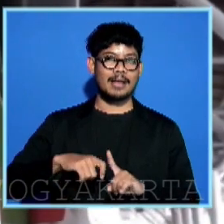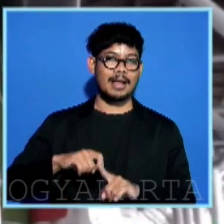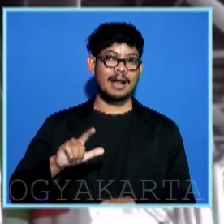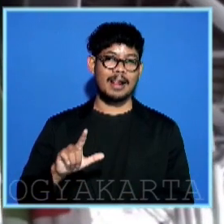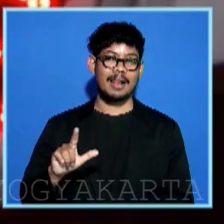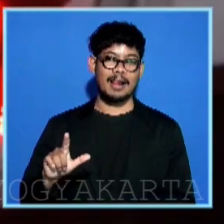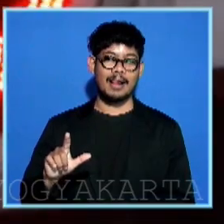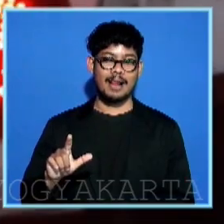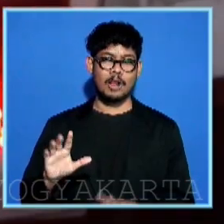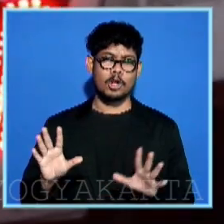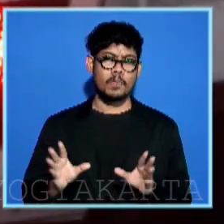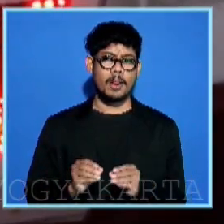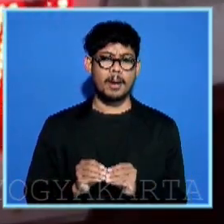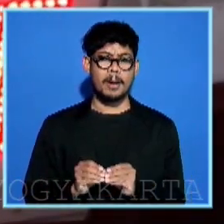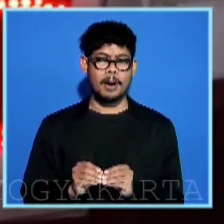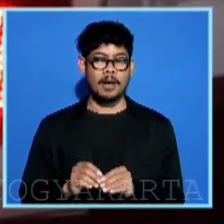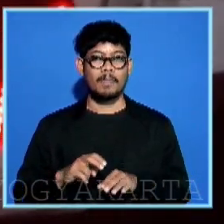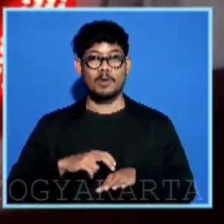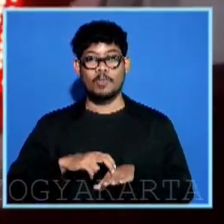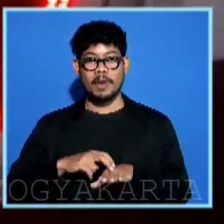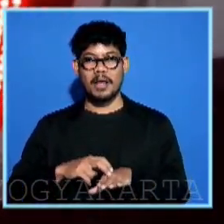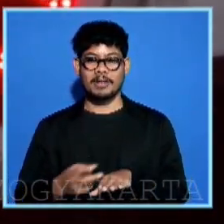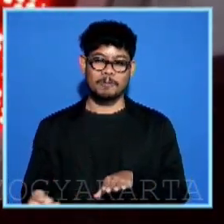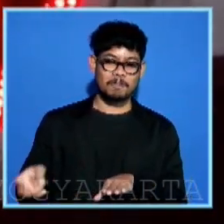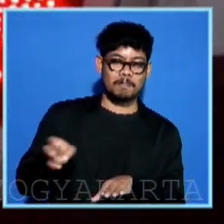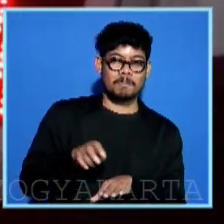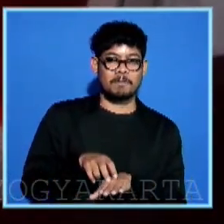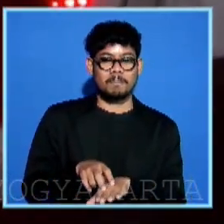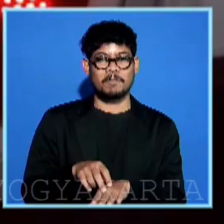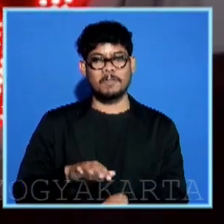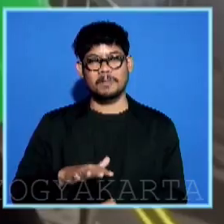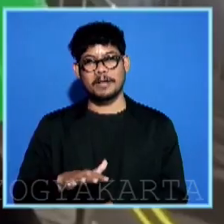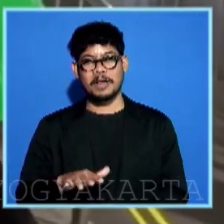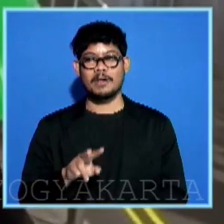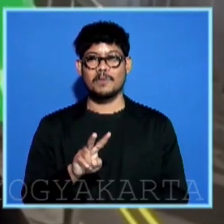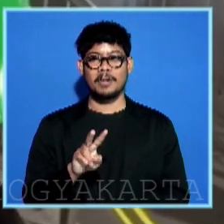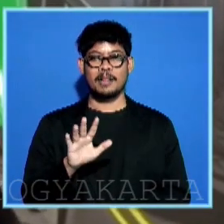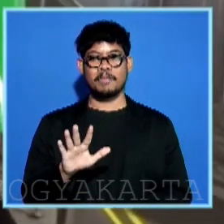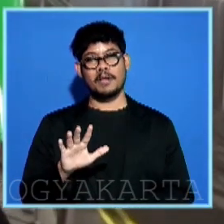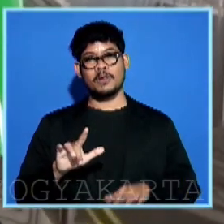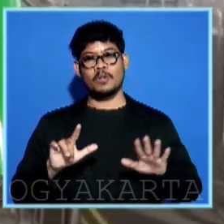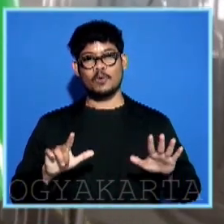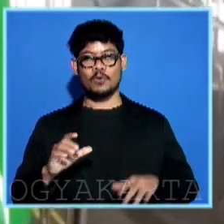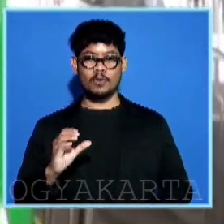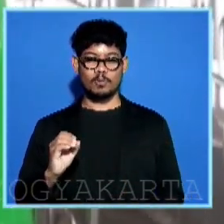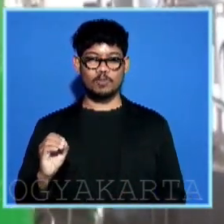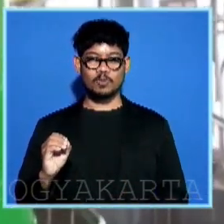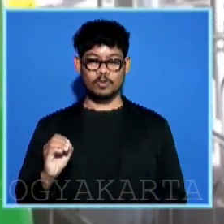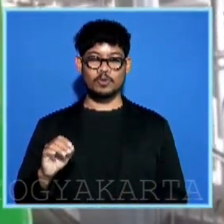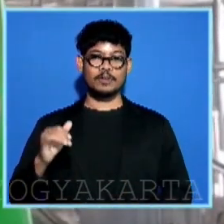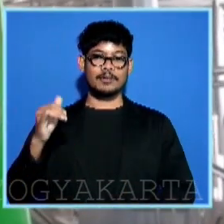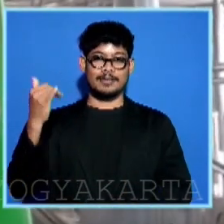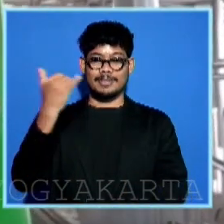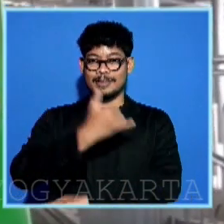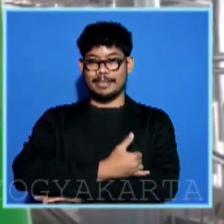estimasi jumlah penumpang nataru 2023 4 hampir 250.700 di bandara kon Progo dan